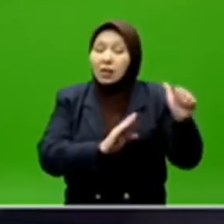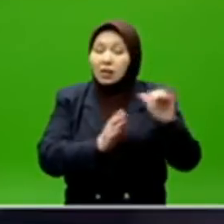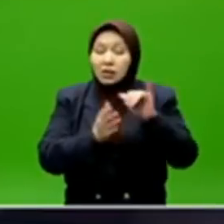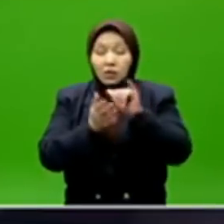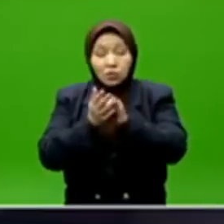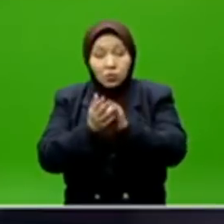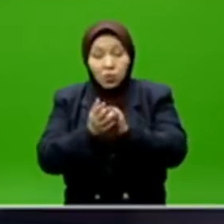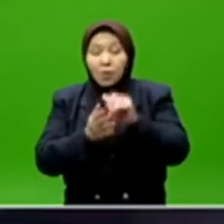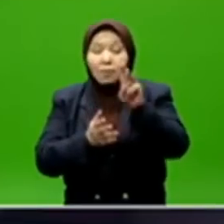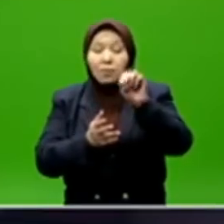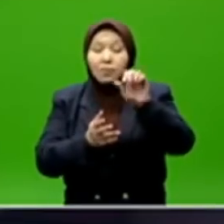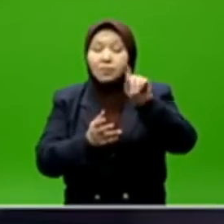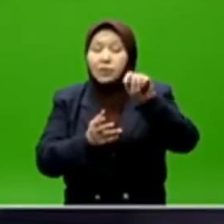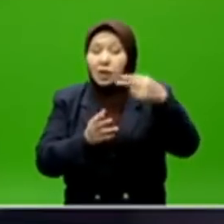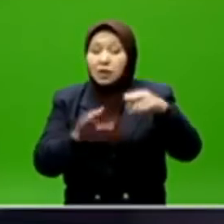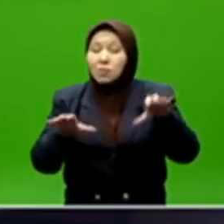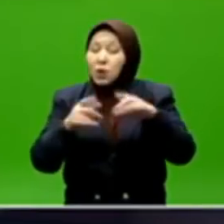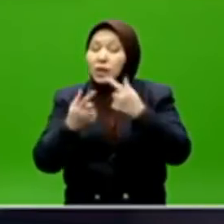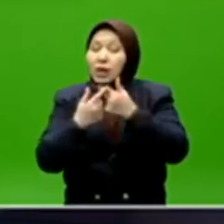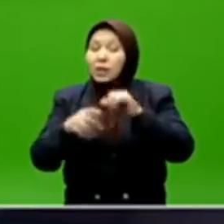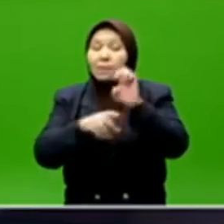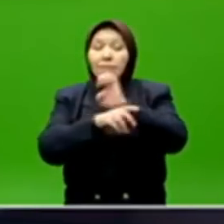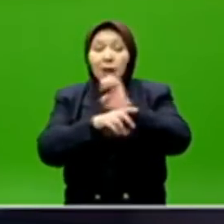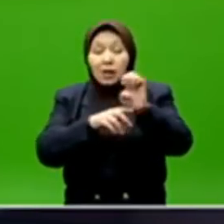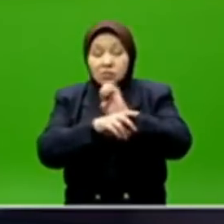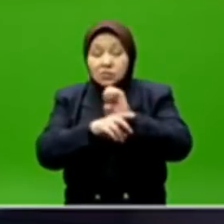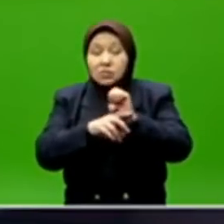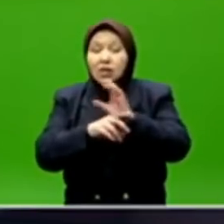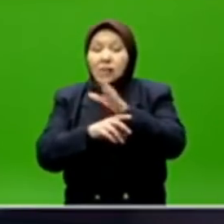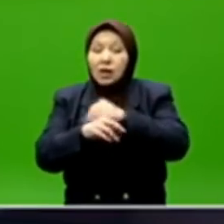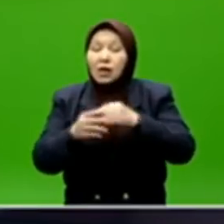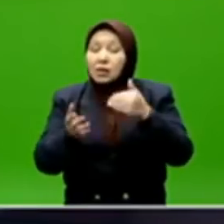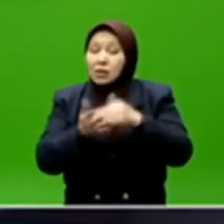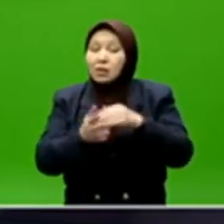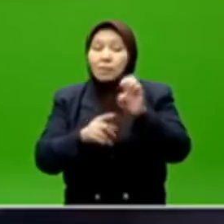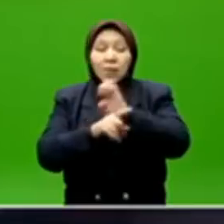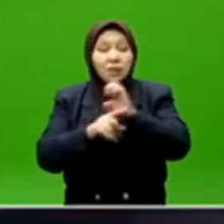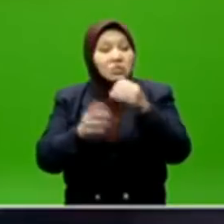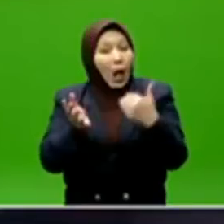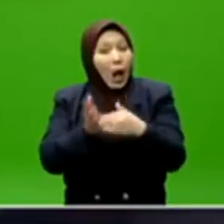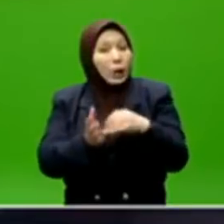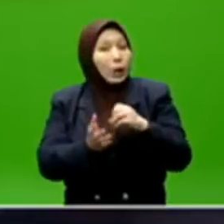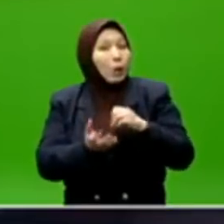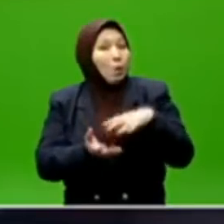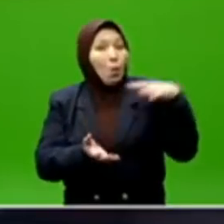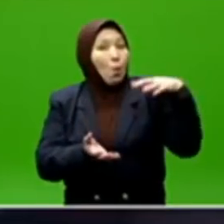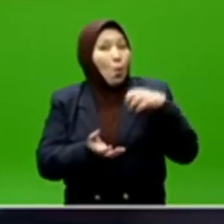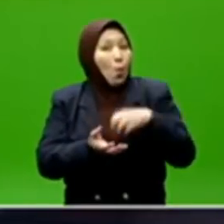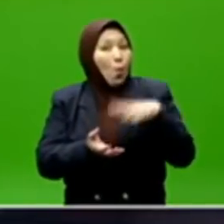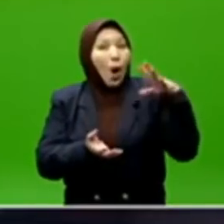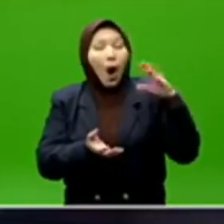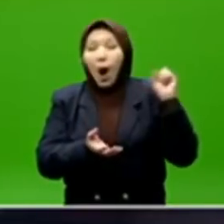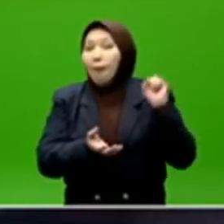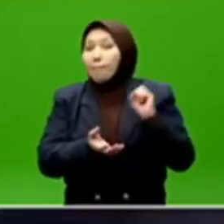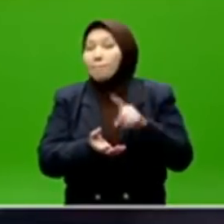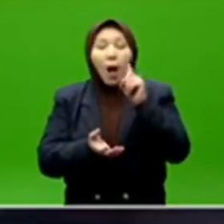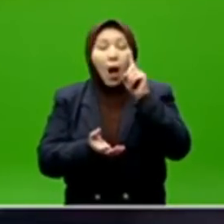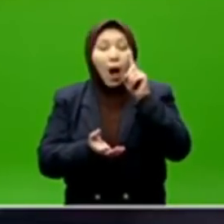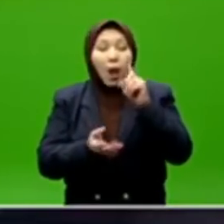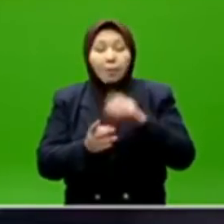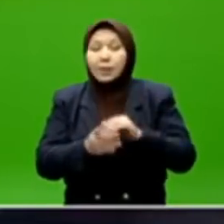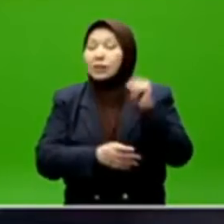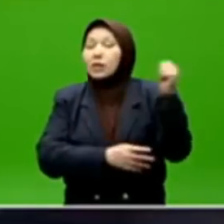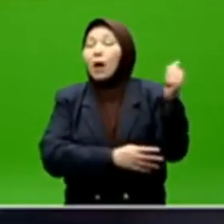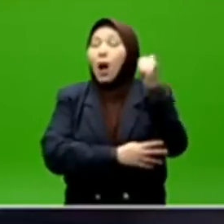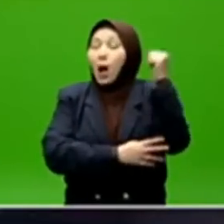konteks Mekah itu berhala yang dibuat daripada emas, kerana lagi daripada emas, ustaz, lagi mahal. Masya-Allah. Buat duit lebih itu. Betul, ustaz. Kalau katakan arak yang